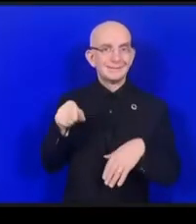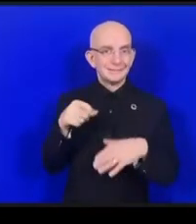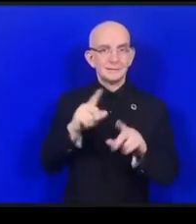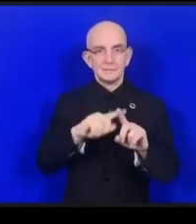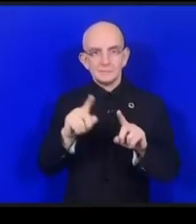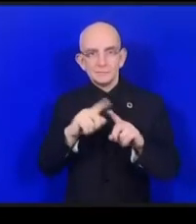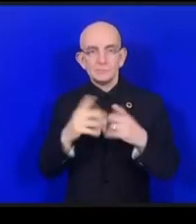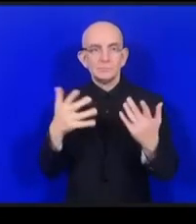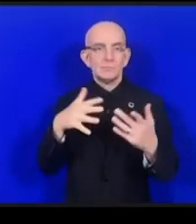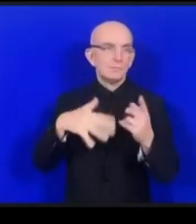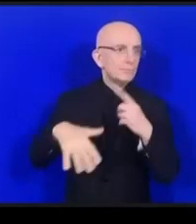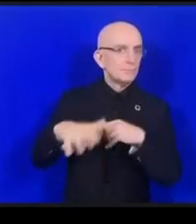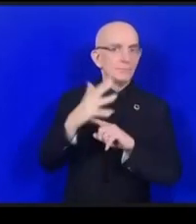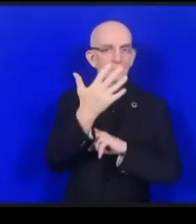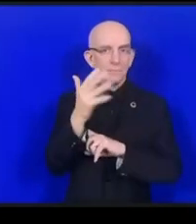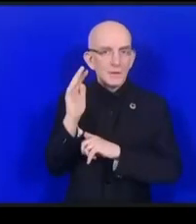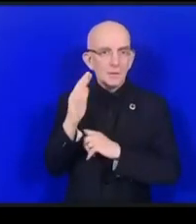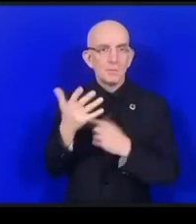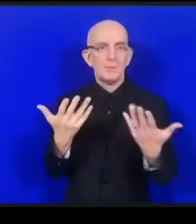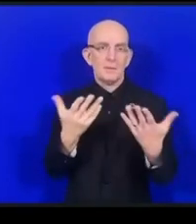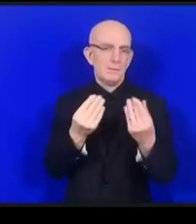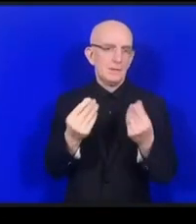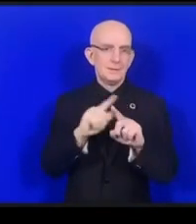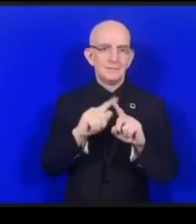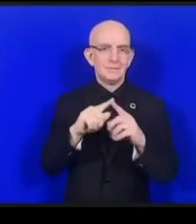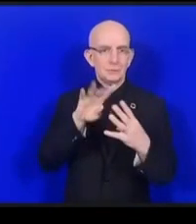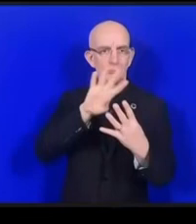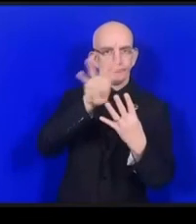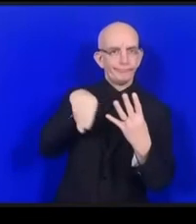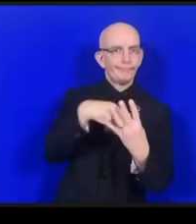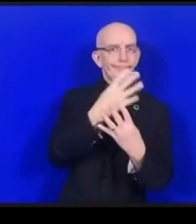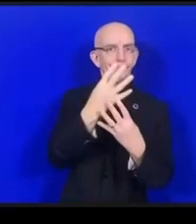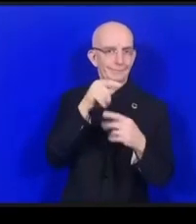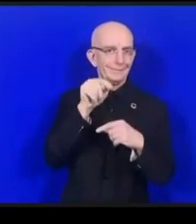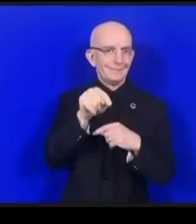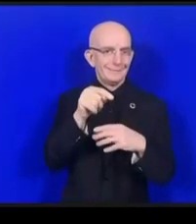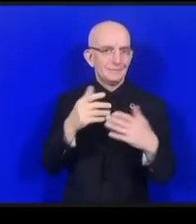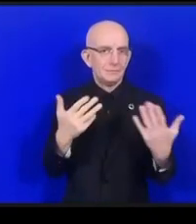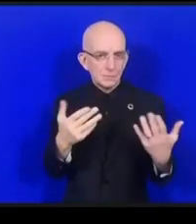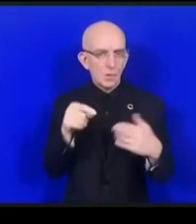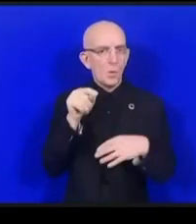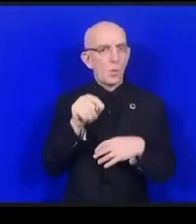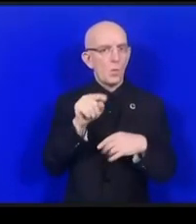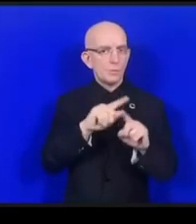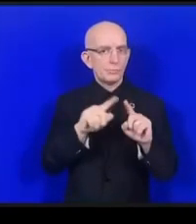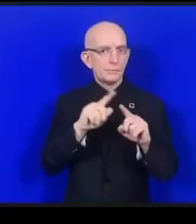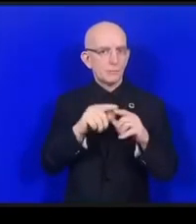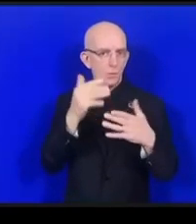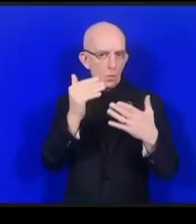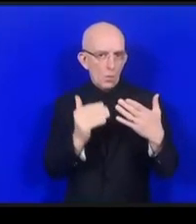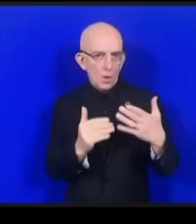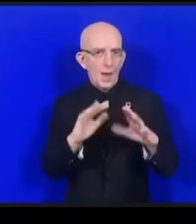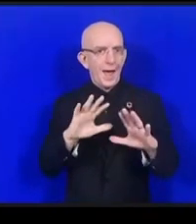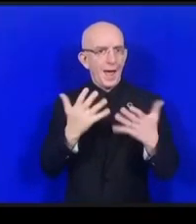Это контент с открытой лицензией иными словами это компонент укрепляющий